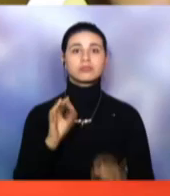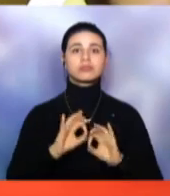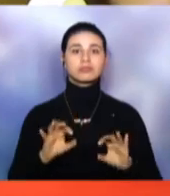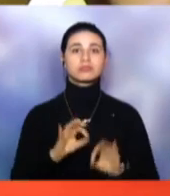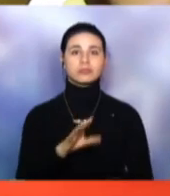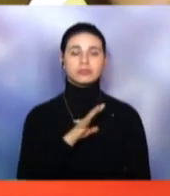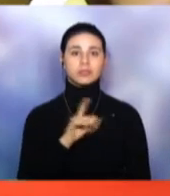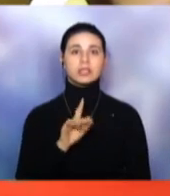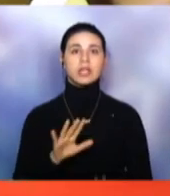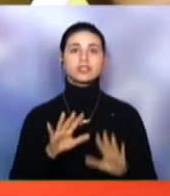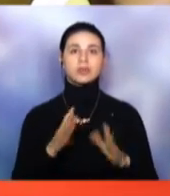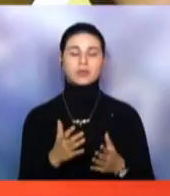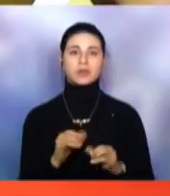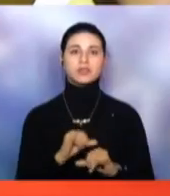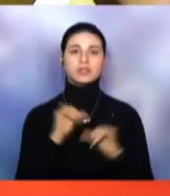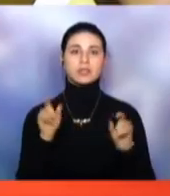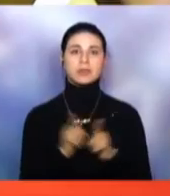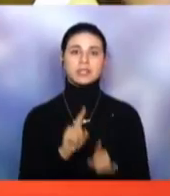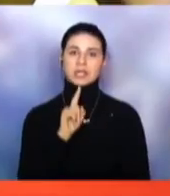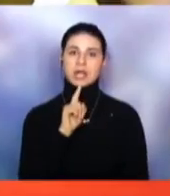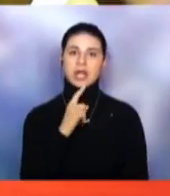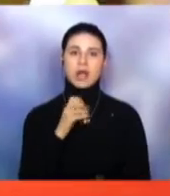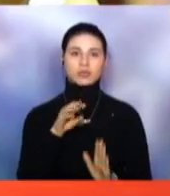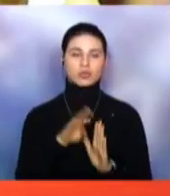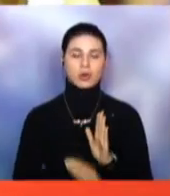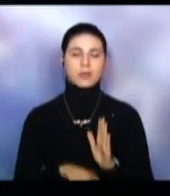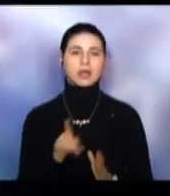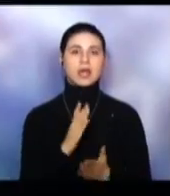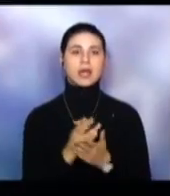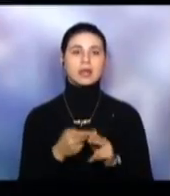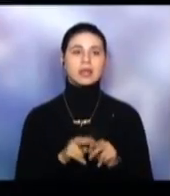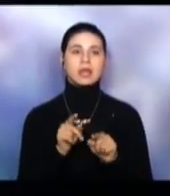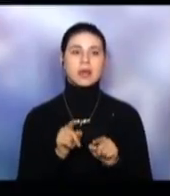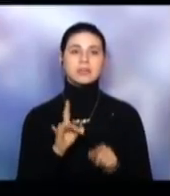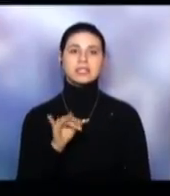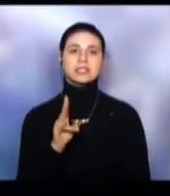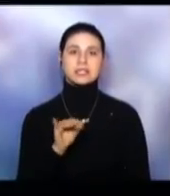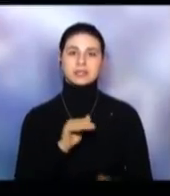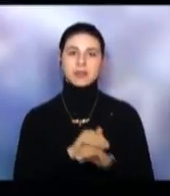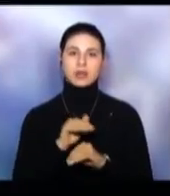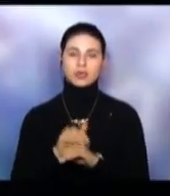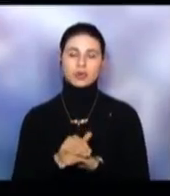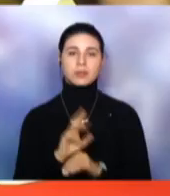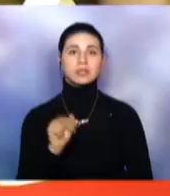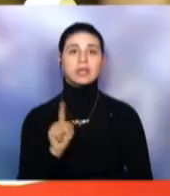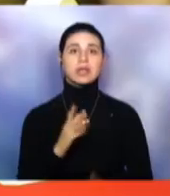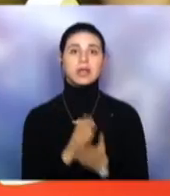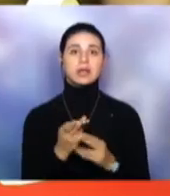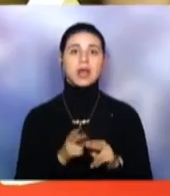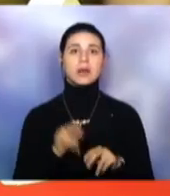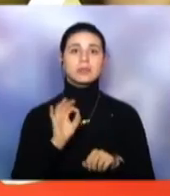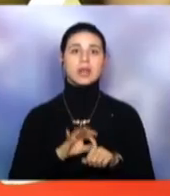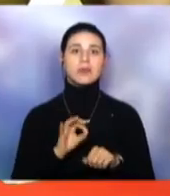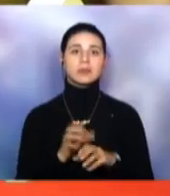განხილული, რა შემთხვევებში ვითარდება ასეთი გართულება, რა არის ამ გართულებების რისკ ფაქტორები და რა არის ამ